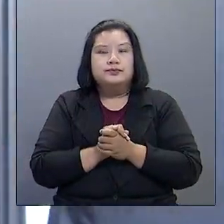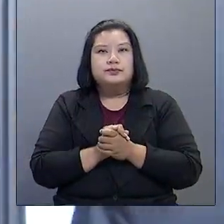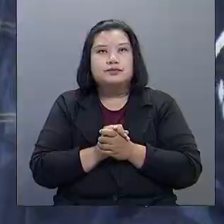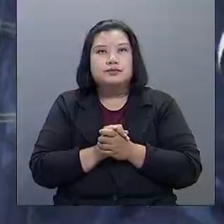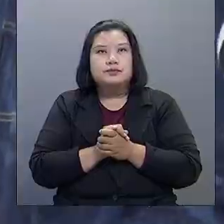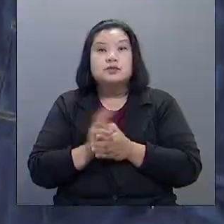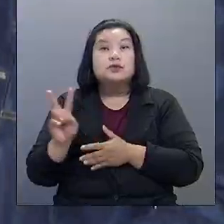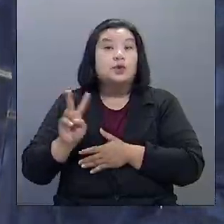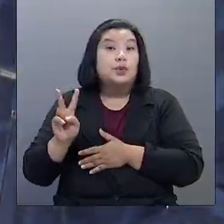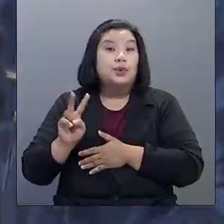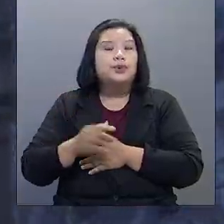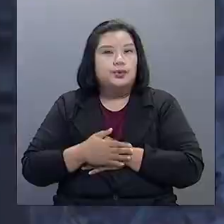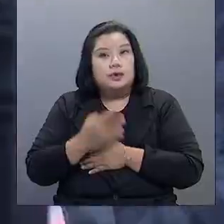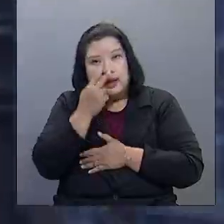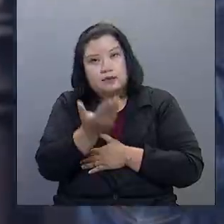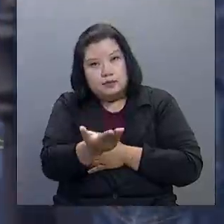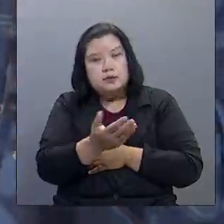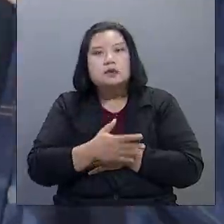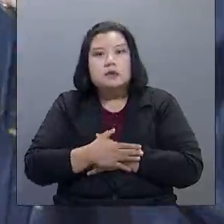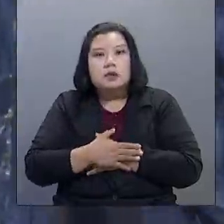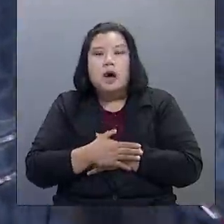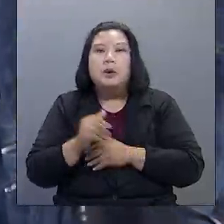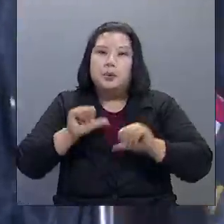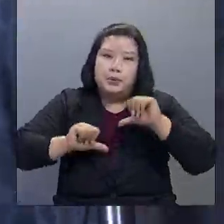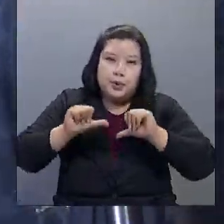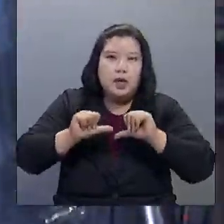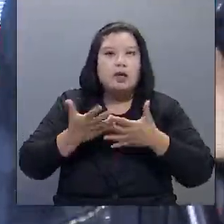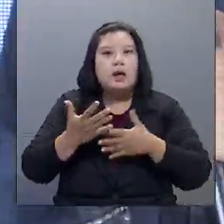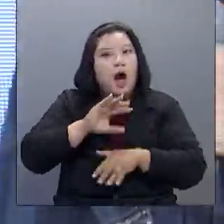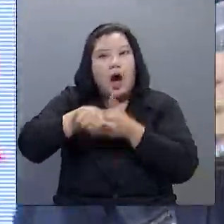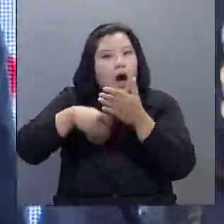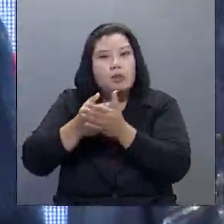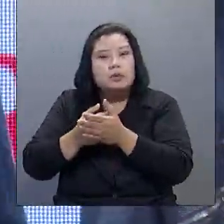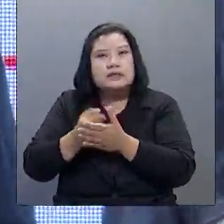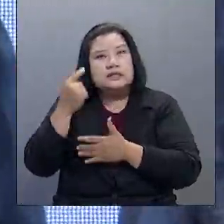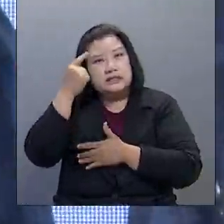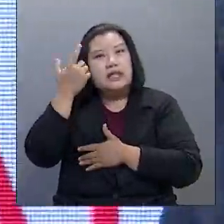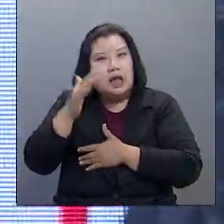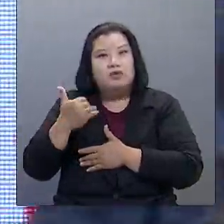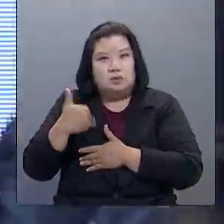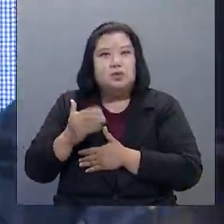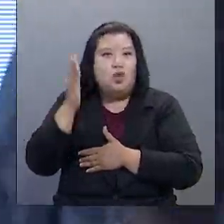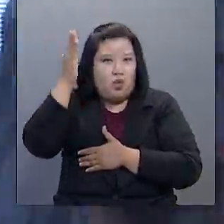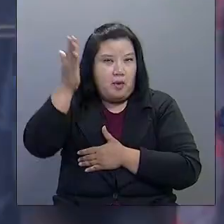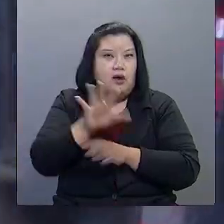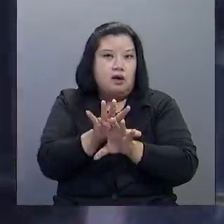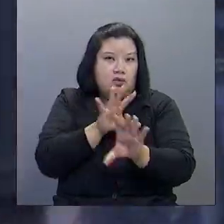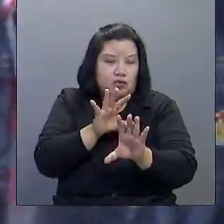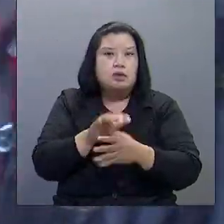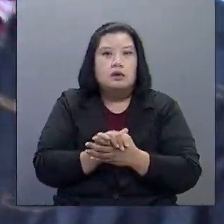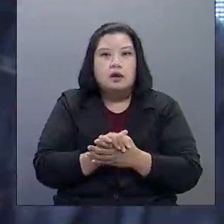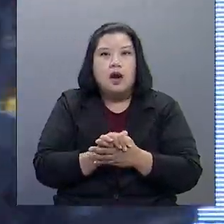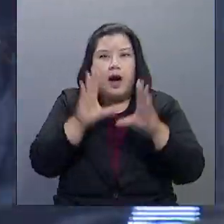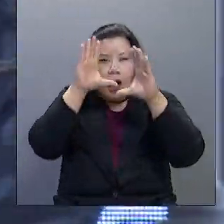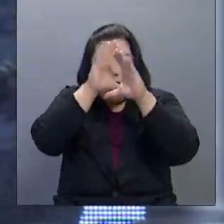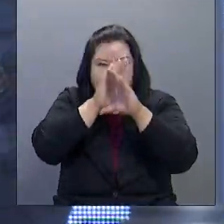Bible View ยังบอกด้วยนะคะว่าพวกเขาและนักแสดงนำจากซีรีส์คินพอสเนี่ยยังมีโปรเจกต์ใหญ่กับคอนเสิร์ตส่งท้ายคืนเคาท์ดาวน์